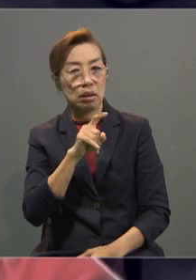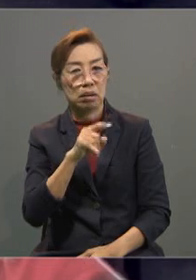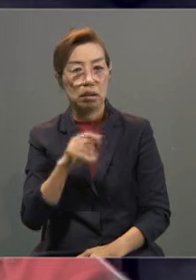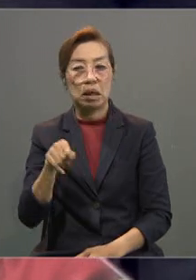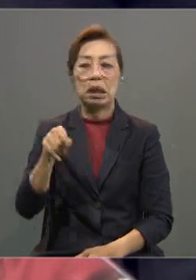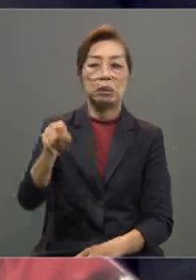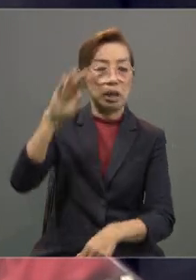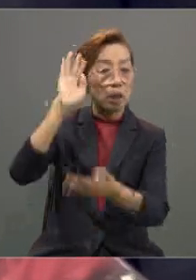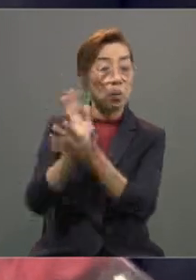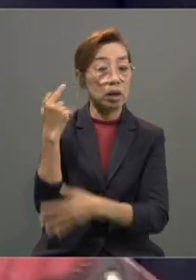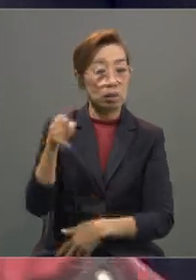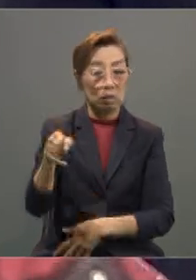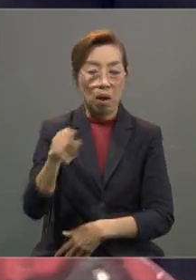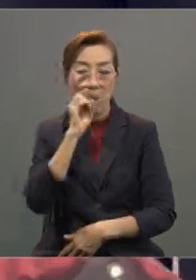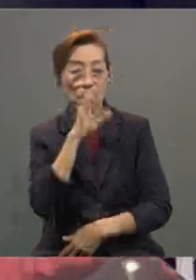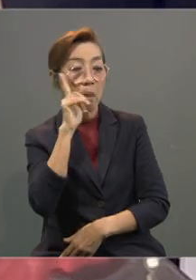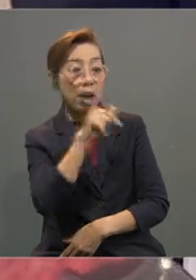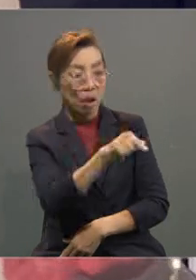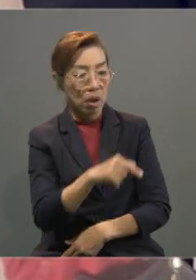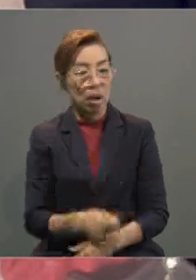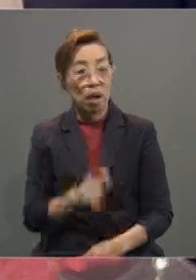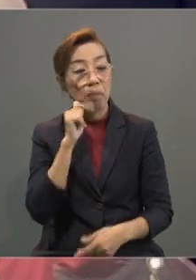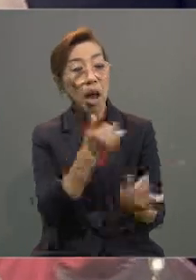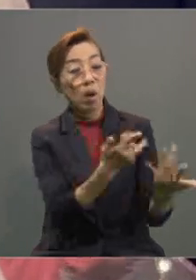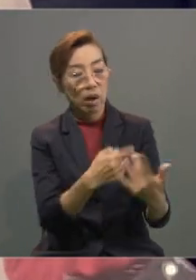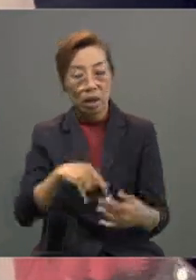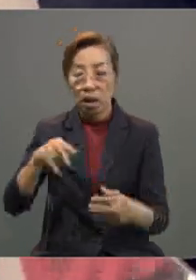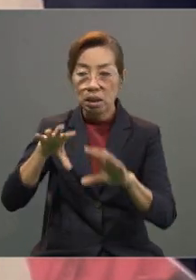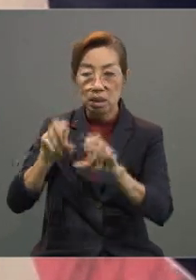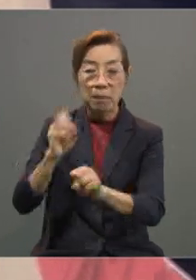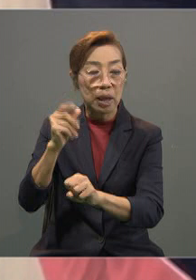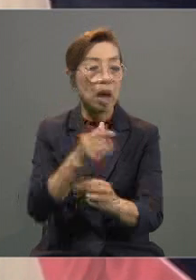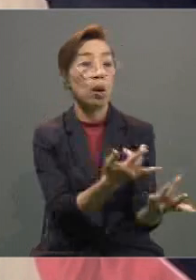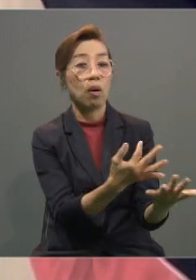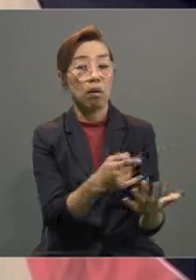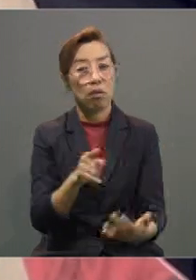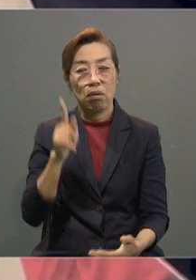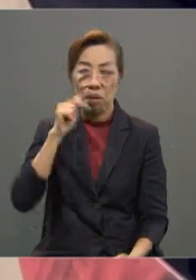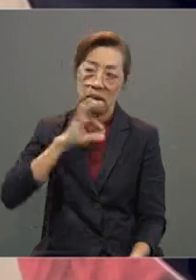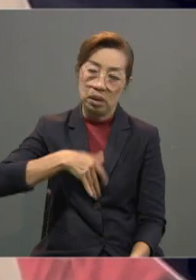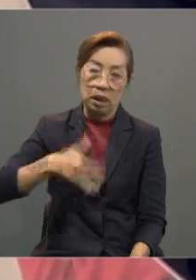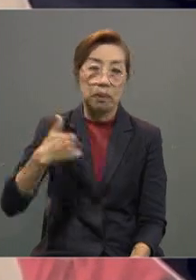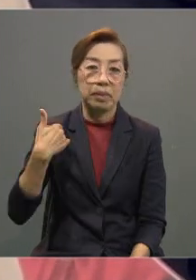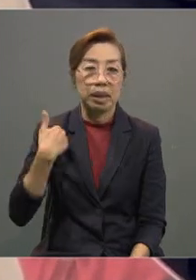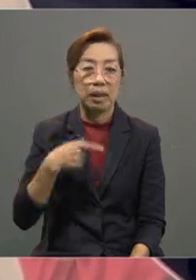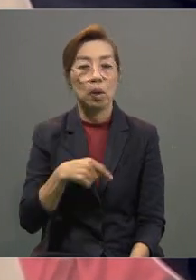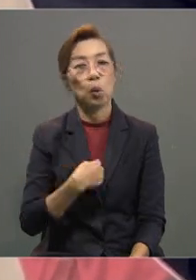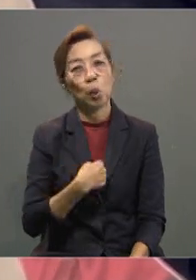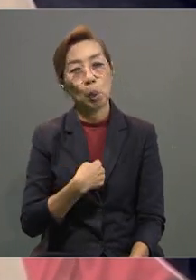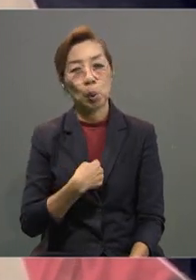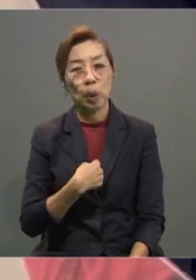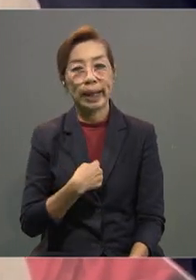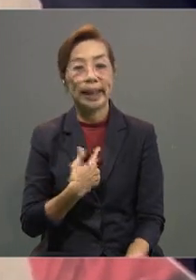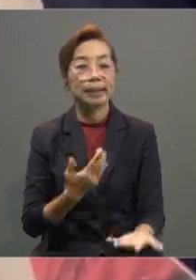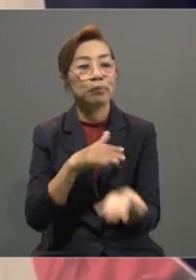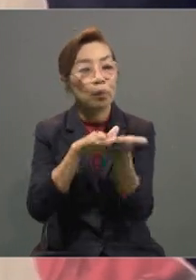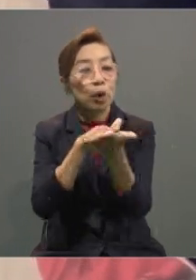บอกอนุญาตว่าเจอตอนไหนก็จับปหาานมันเป็นคำพูดที่ทำให้เขารู้สึกไม่สบายใจออนี้อันนี้ก็ต้อง